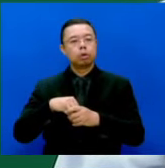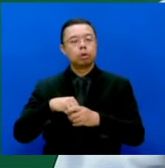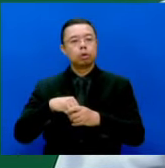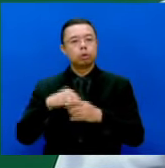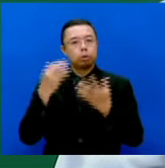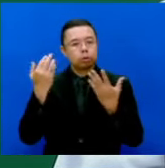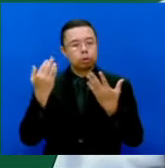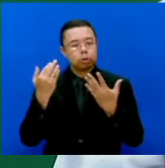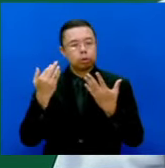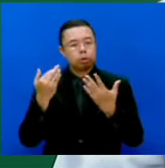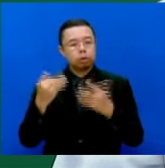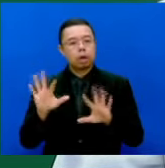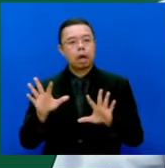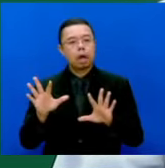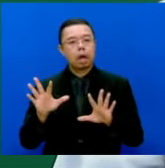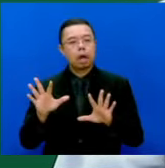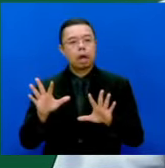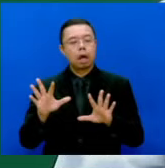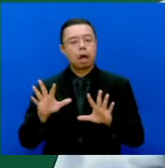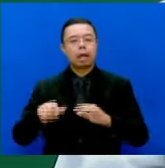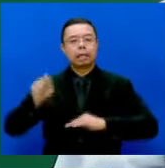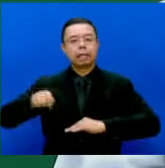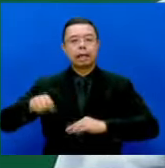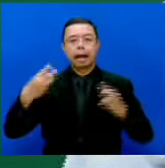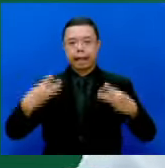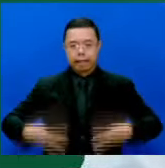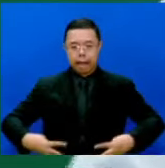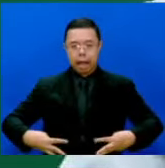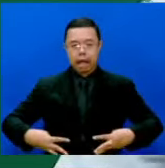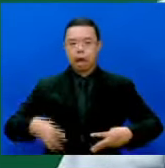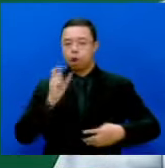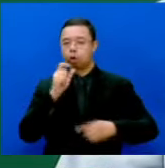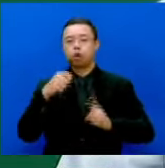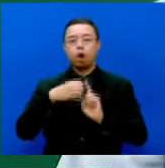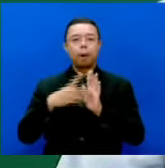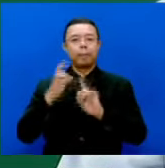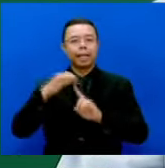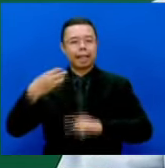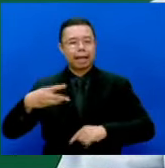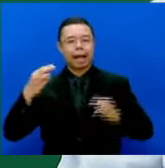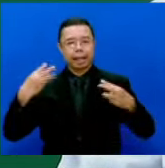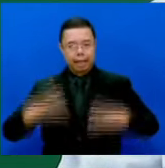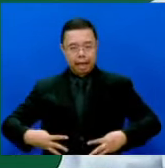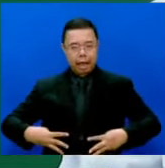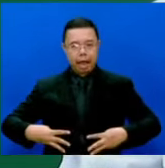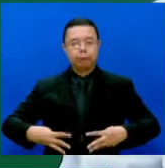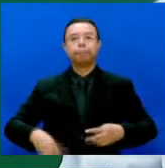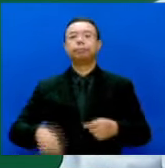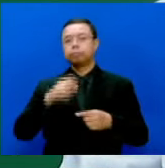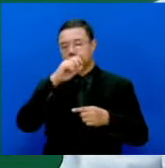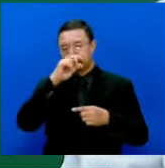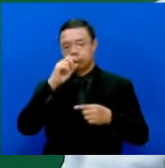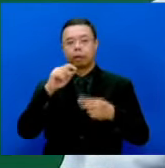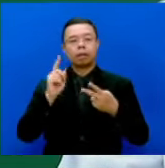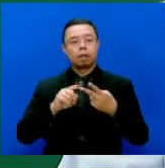bahkan eh sidang Etik Ya untuk komite sidang komite etik untuk itu begitu juga e